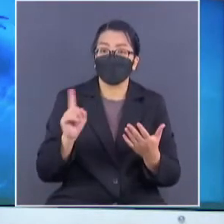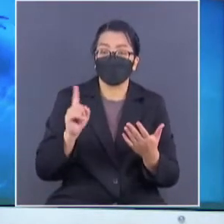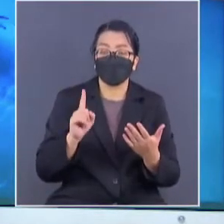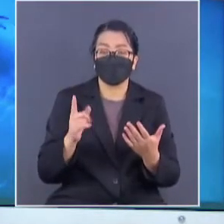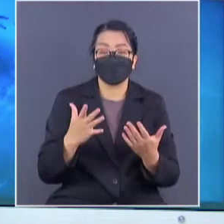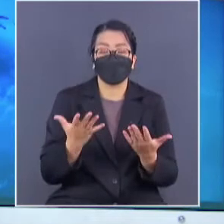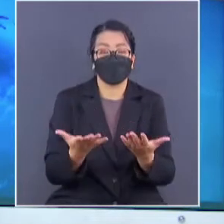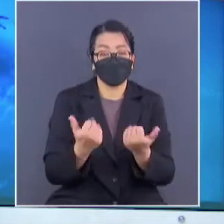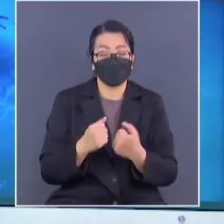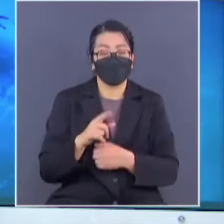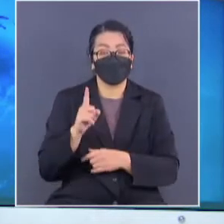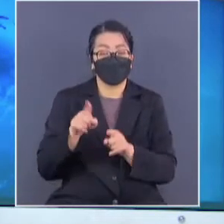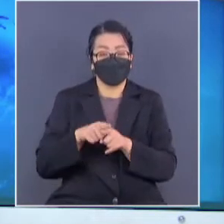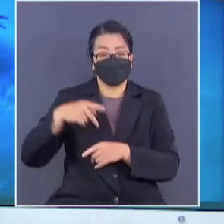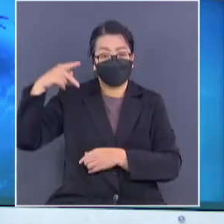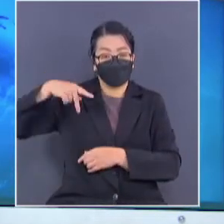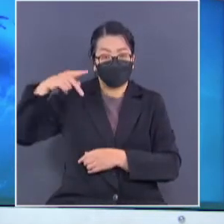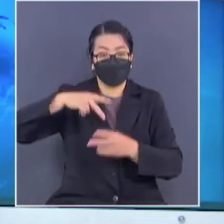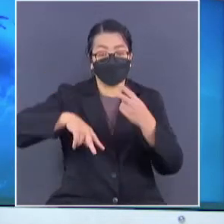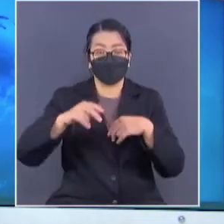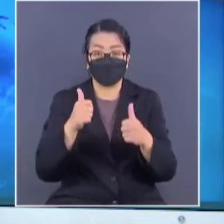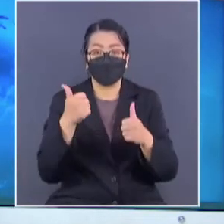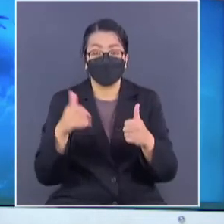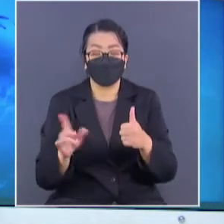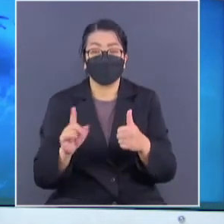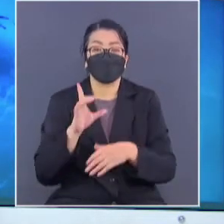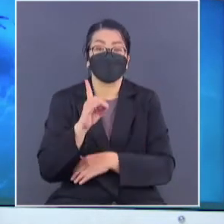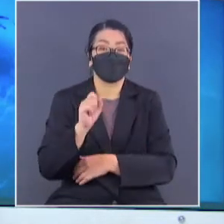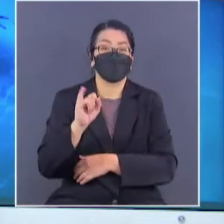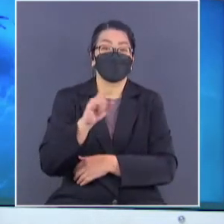ที่จะรับเป็นคดีพิเศษได้ไหมนะอันนี้ก็ต้องตามกันต่อนะครับก็ยังคงมีความเคลื่อนไหวเรื่อย